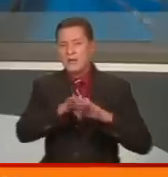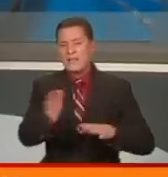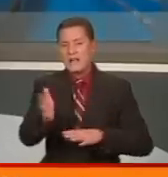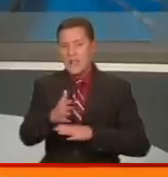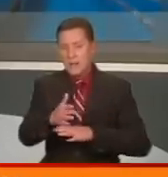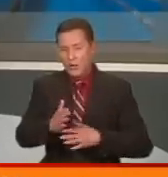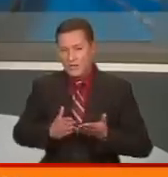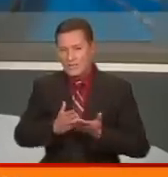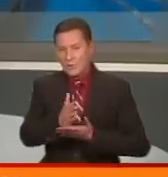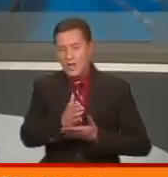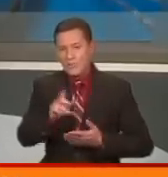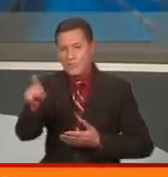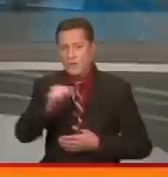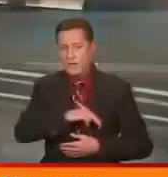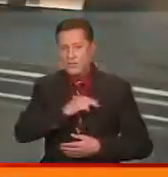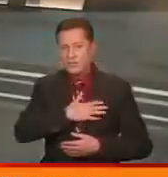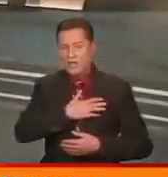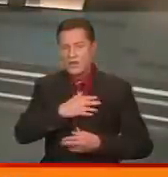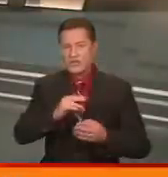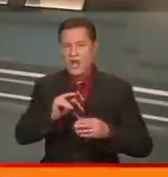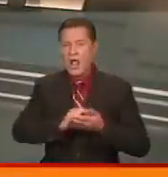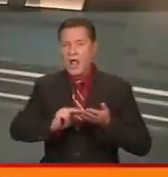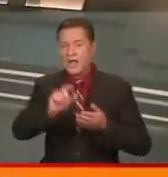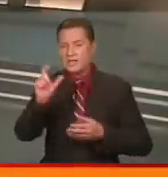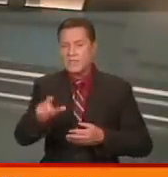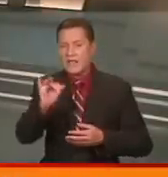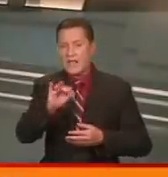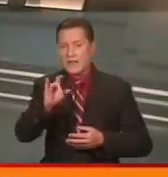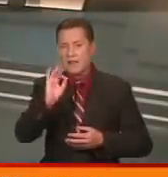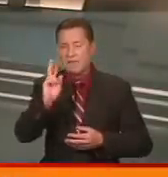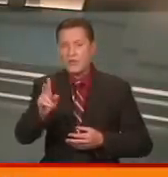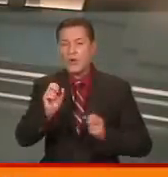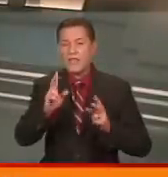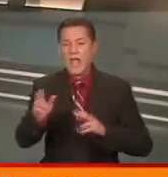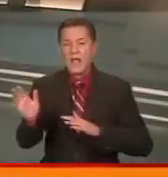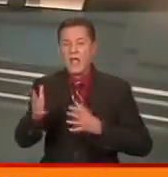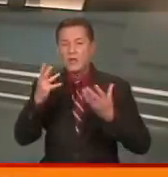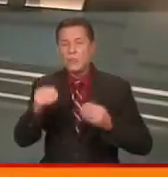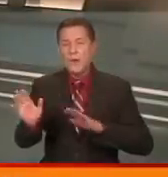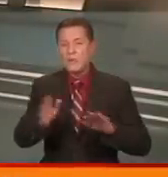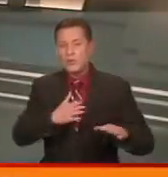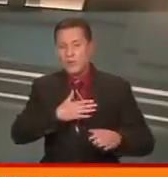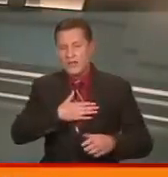Маріупольському напрямку. На сході працює Ігор Левинок. Ігоре, то як ця доба минула для наших бійців?